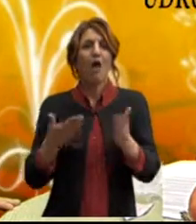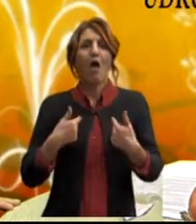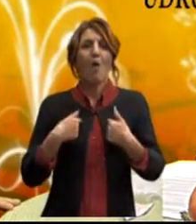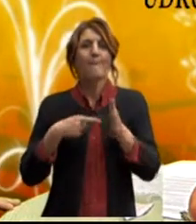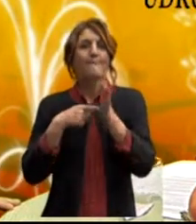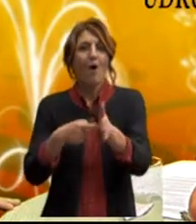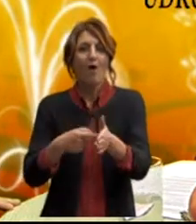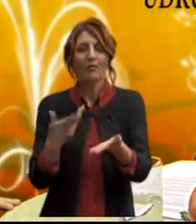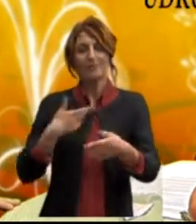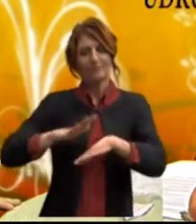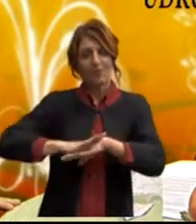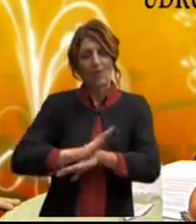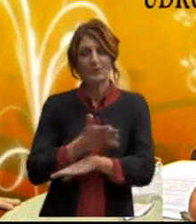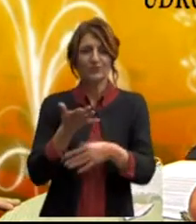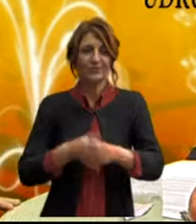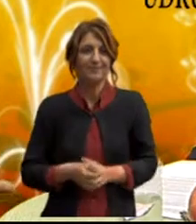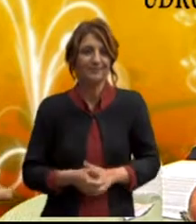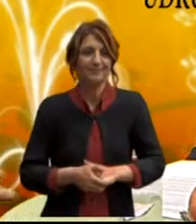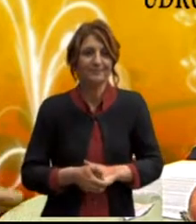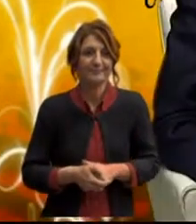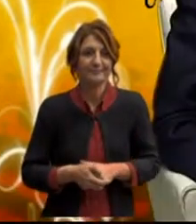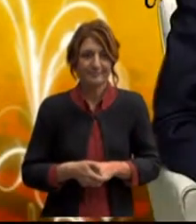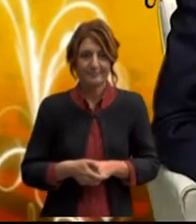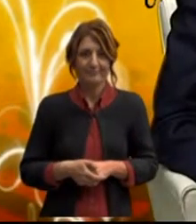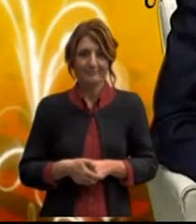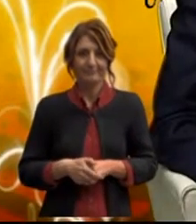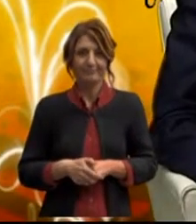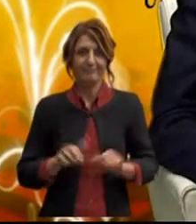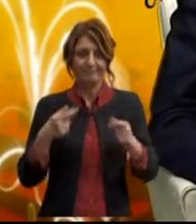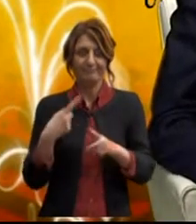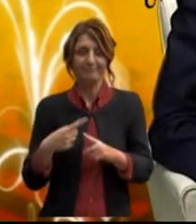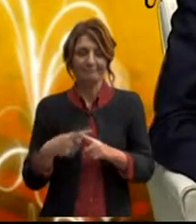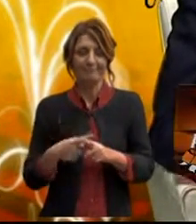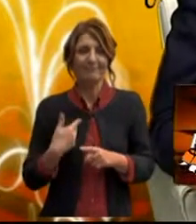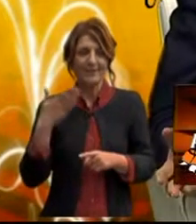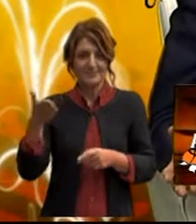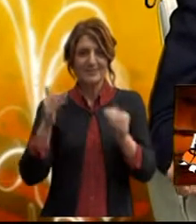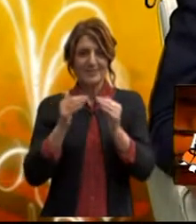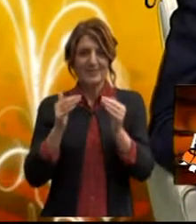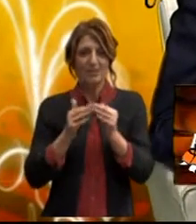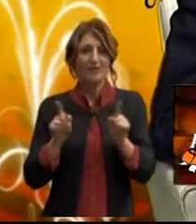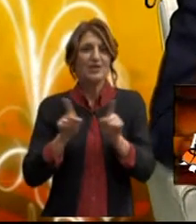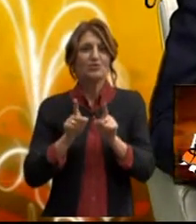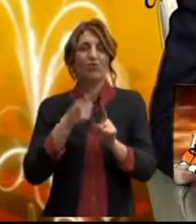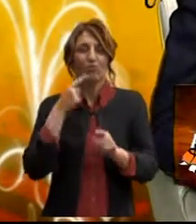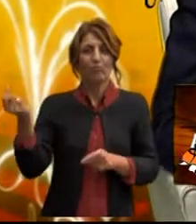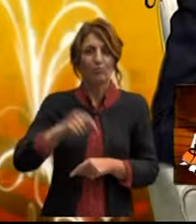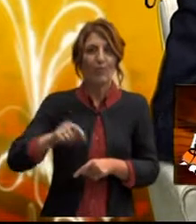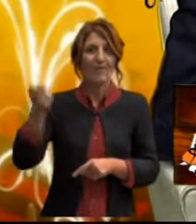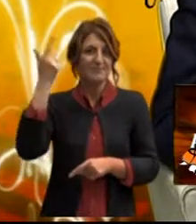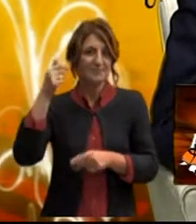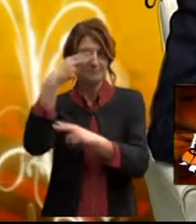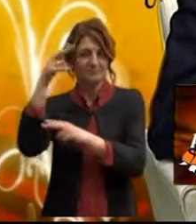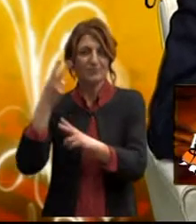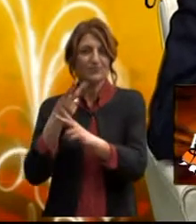iskazivanja emocija. Tako je. Pa ja se slažem s vama, a u ostalom to nam i turisti kažu da su Hrvati divni ljudi, da